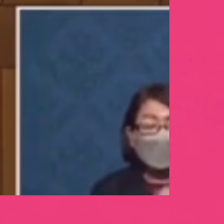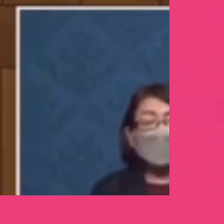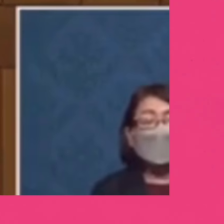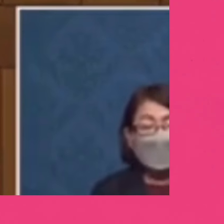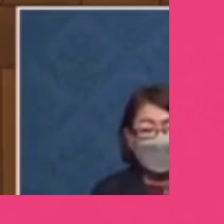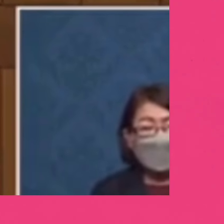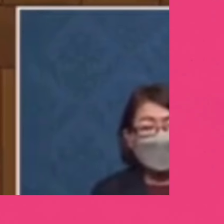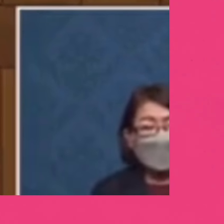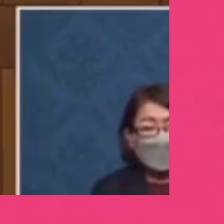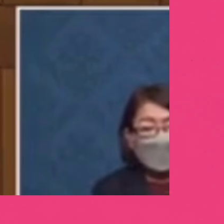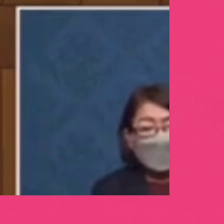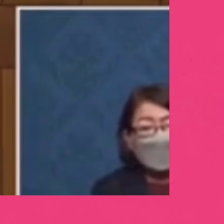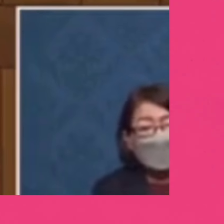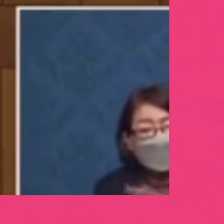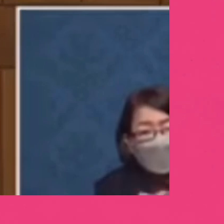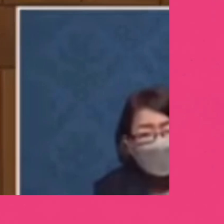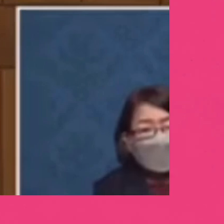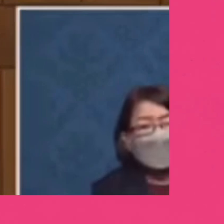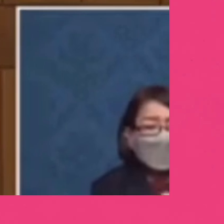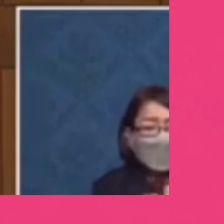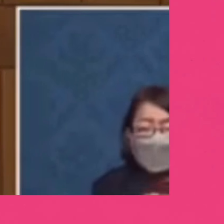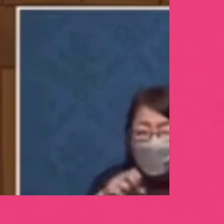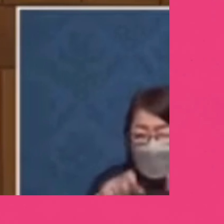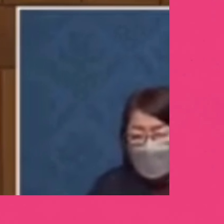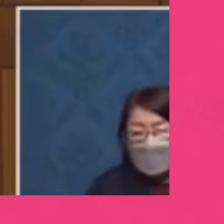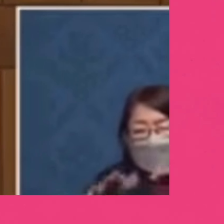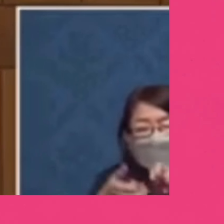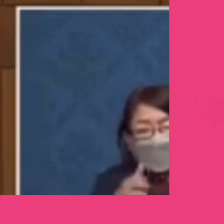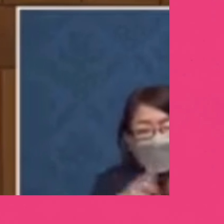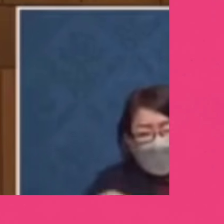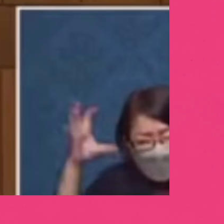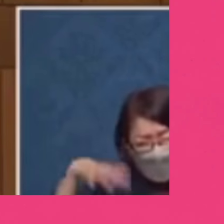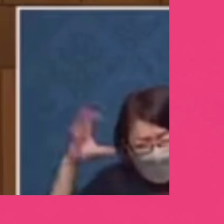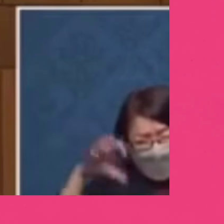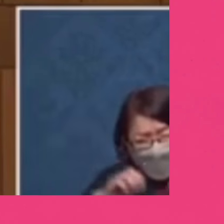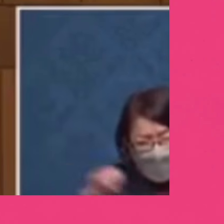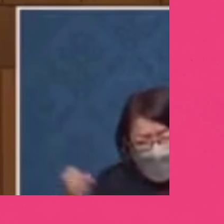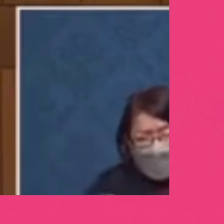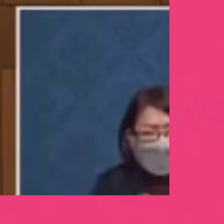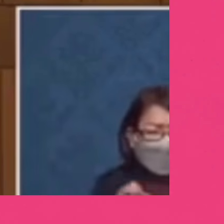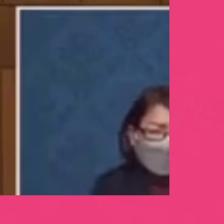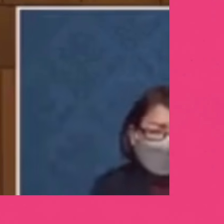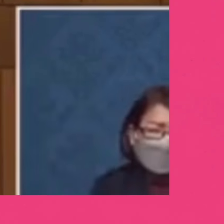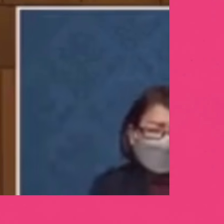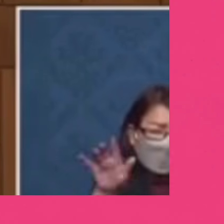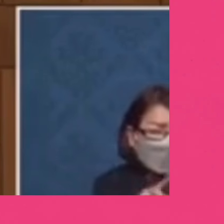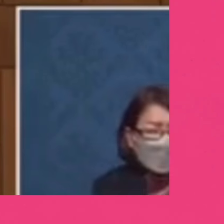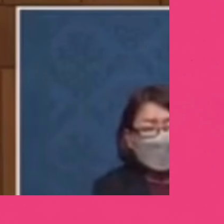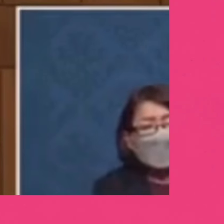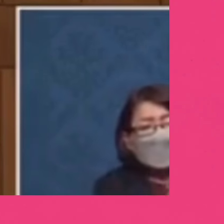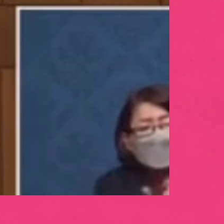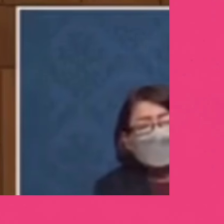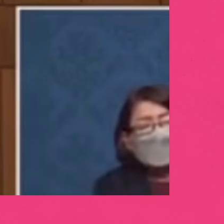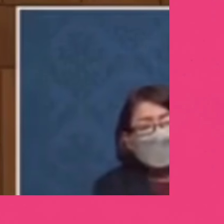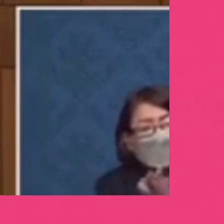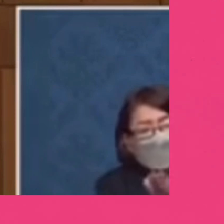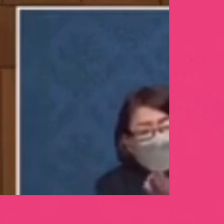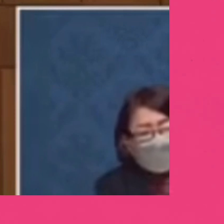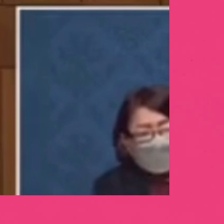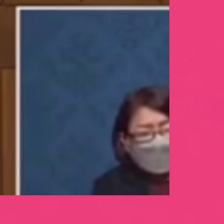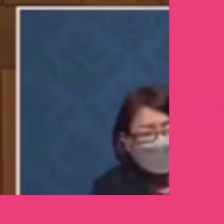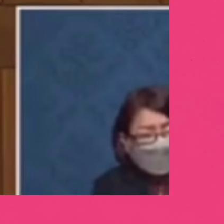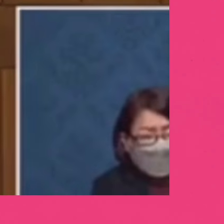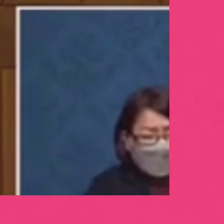านการณ์โควิดไม่ว่าจะน้ำท่วมฝนแรงภัยพิบัติดูแลแรงงานต่างด้าวการลักลอบเข้าประเท